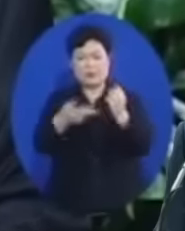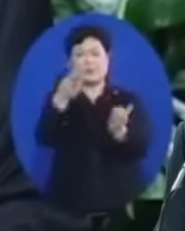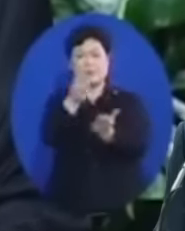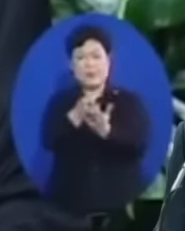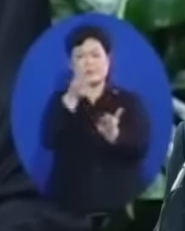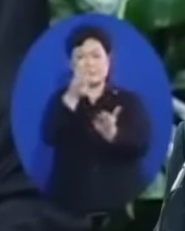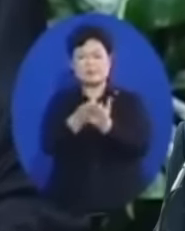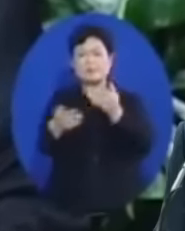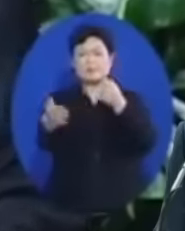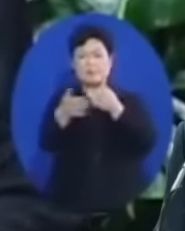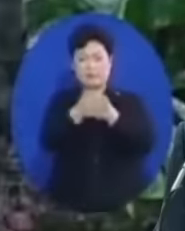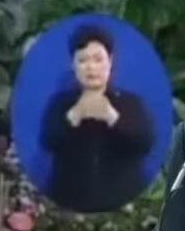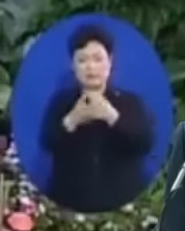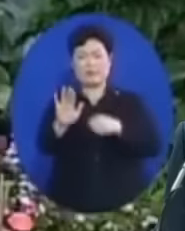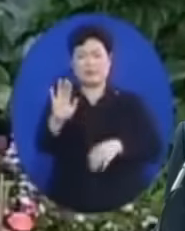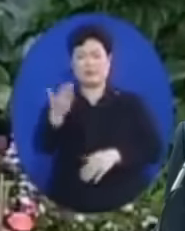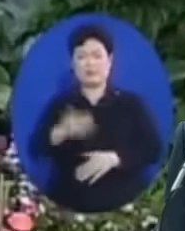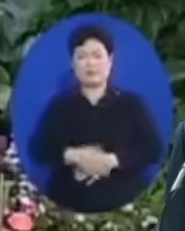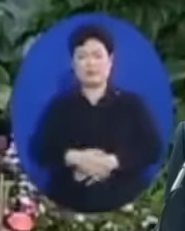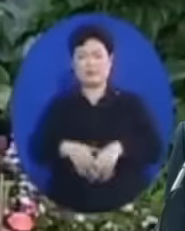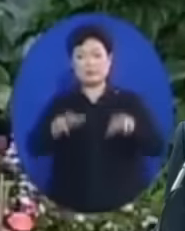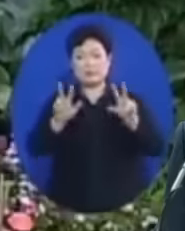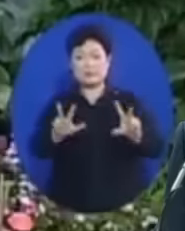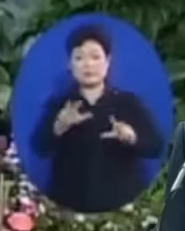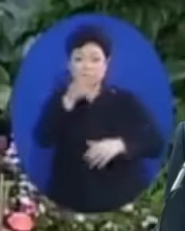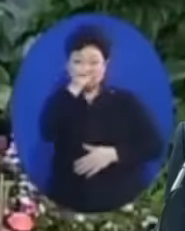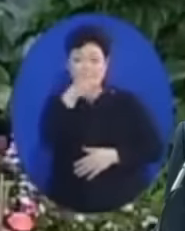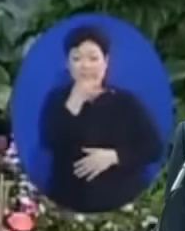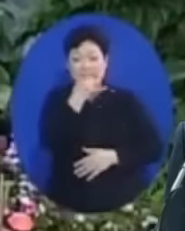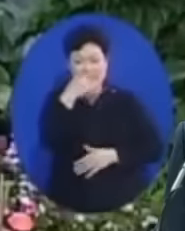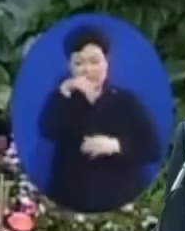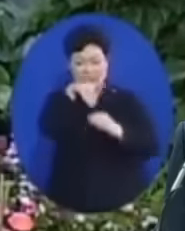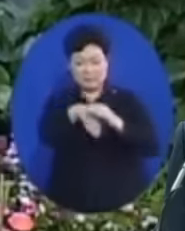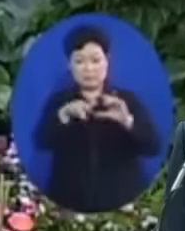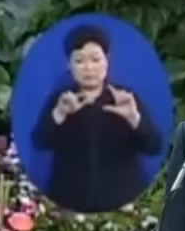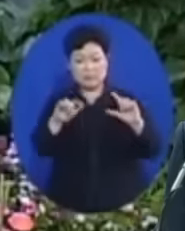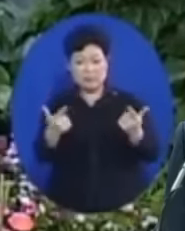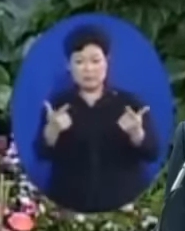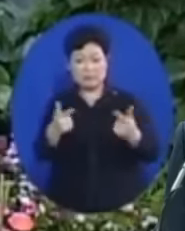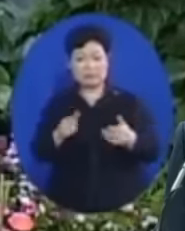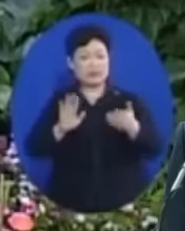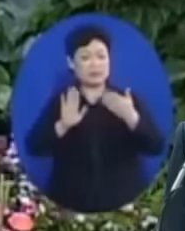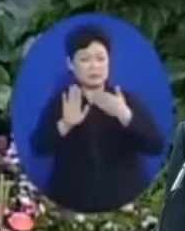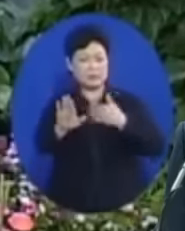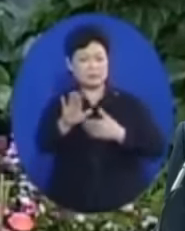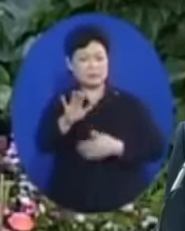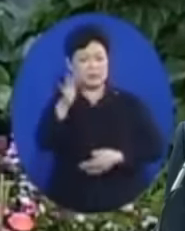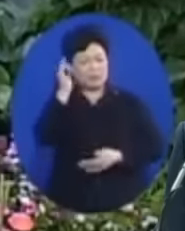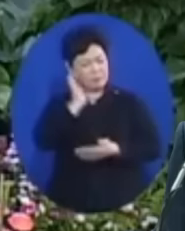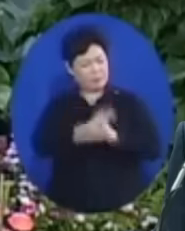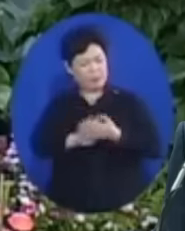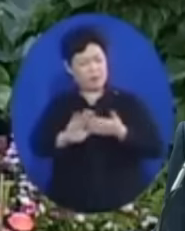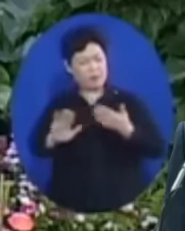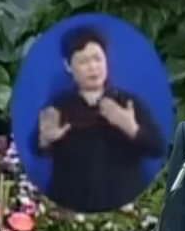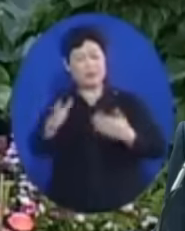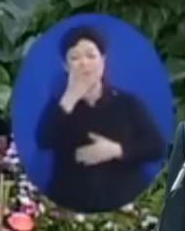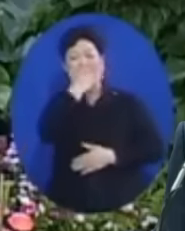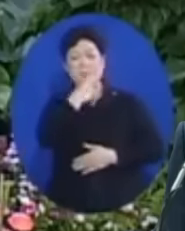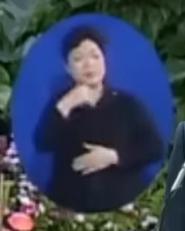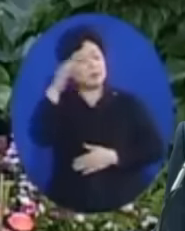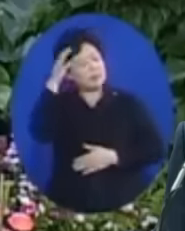법칙에 의해서 되는 것입니다. 지금 좋은 씨앗으로 심지 않았는데 장차 평안한 행복을 기대할 수는